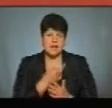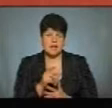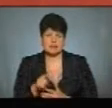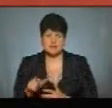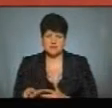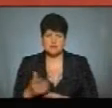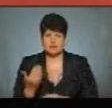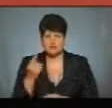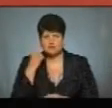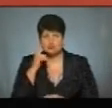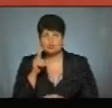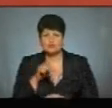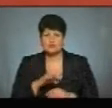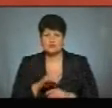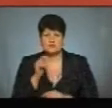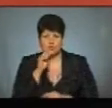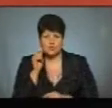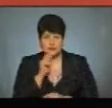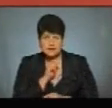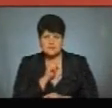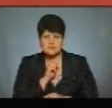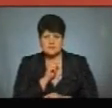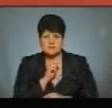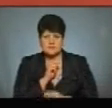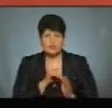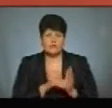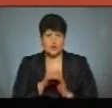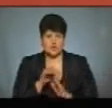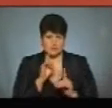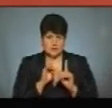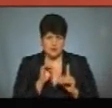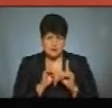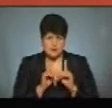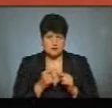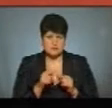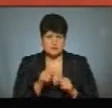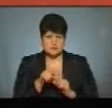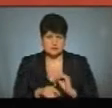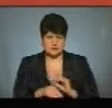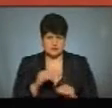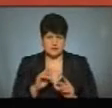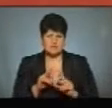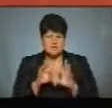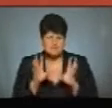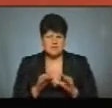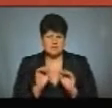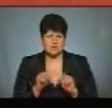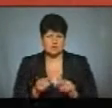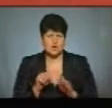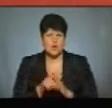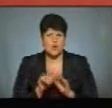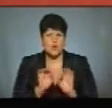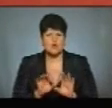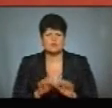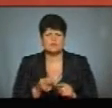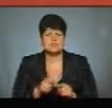глядачам, на вашу думку, що зараз відбувається в Україні в контексті Верховної Ради і в контексті цих виборів? Як ви взагалі можете